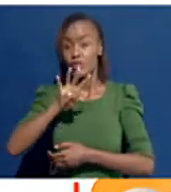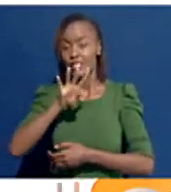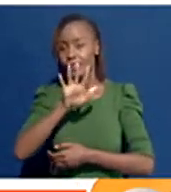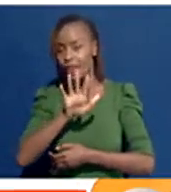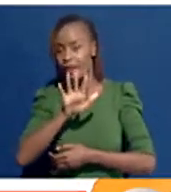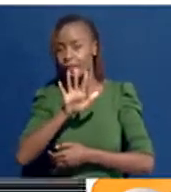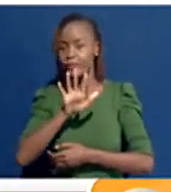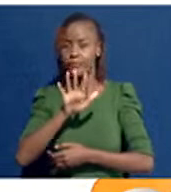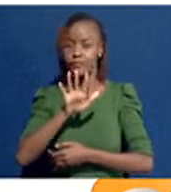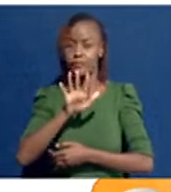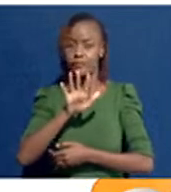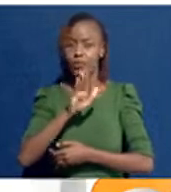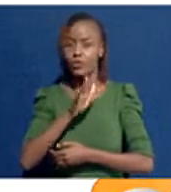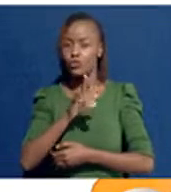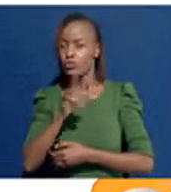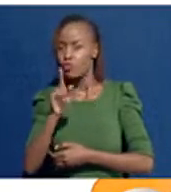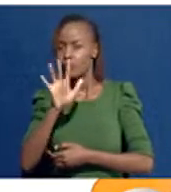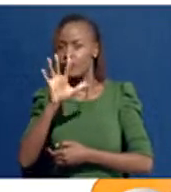50 million Kenyans.